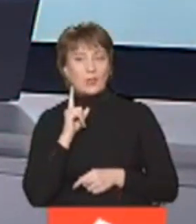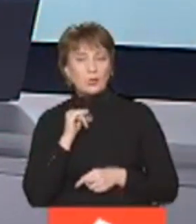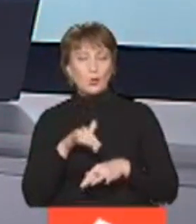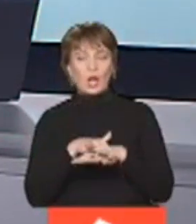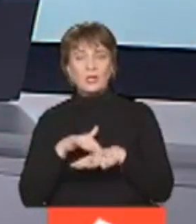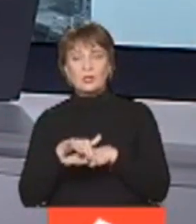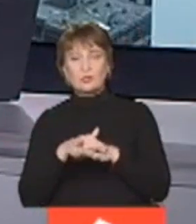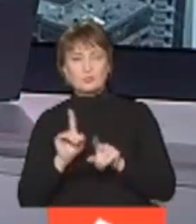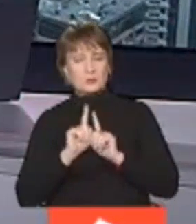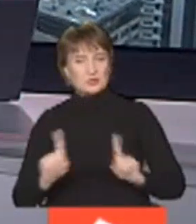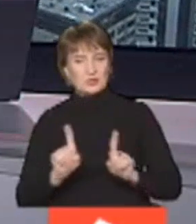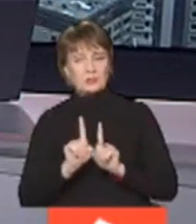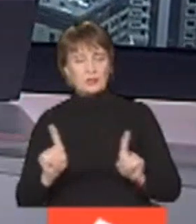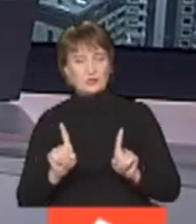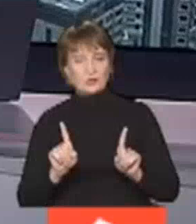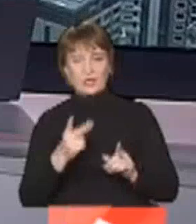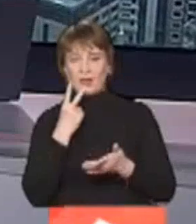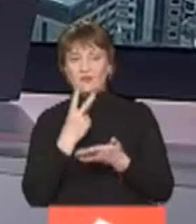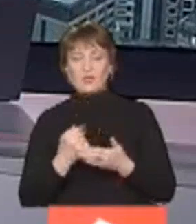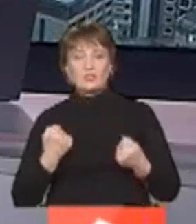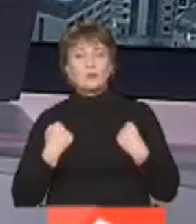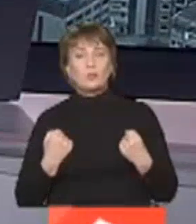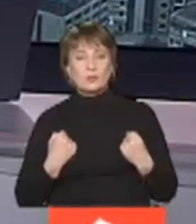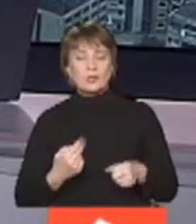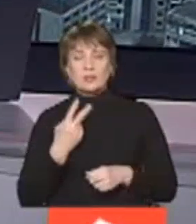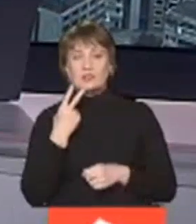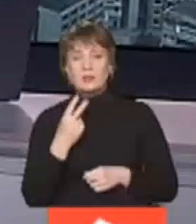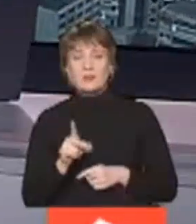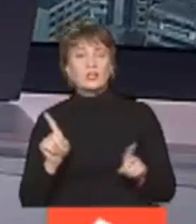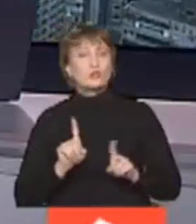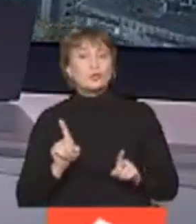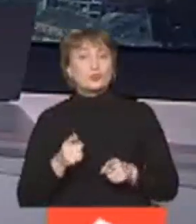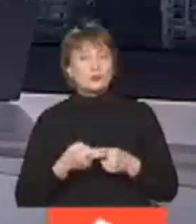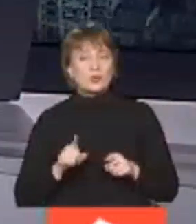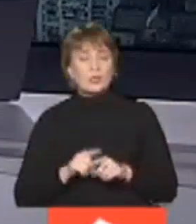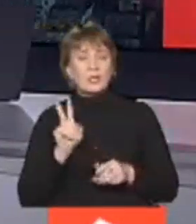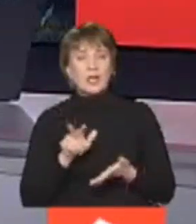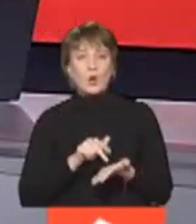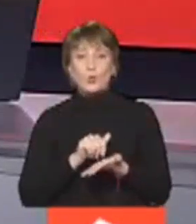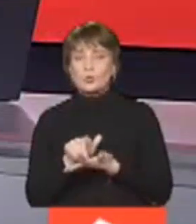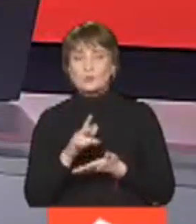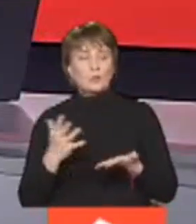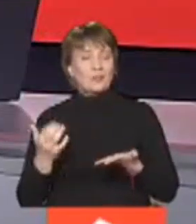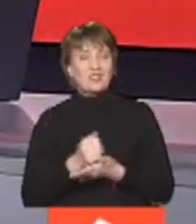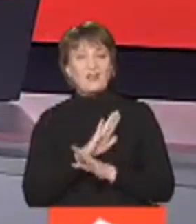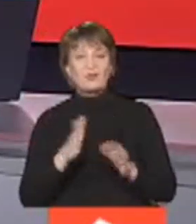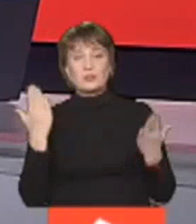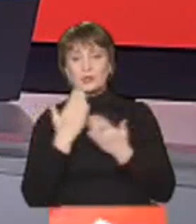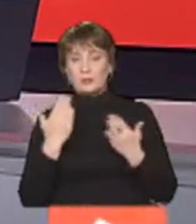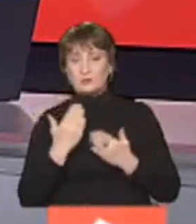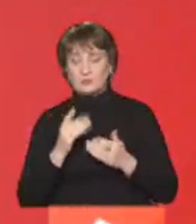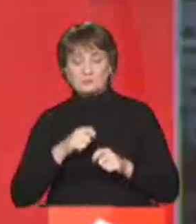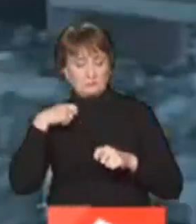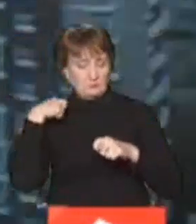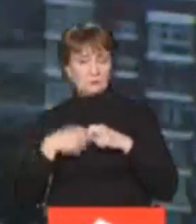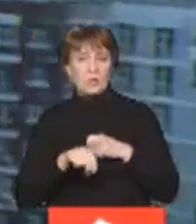сьогодні достатньо екзотичний вид спорту. Тому, можливо, ще й дивилися, що це таке, як ходять. Щоб не вийшло, знаєте, як в тому кіно, а казирний туз б'є